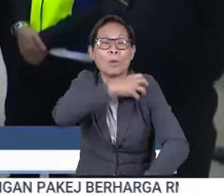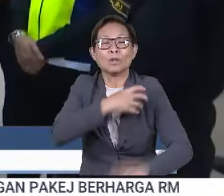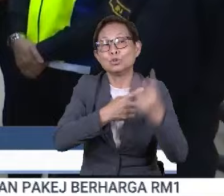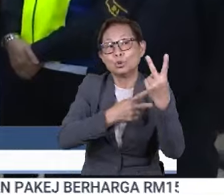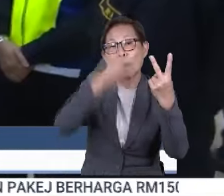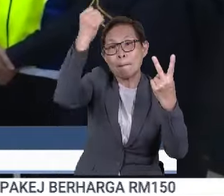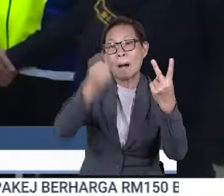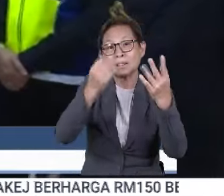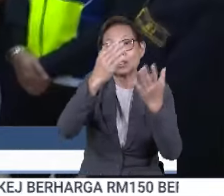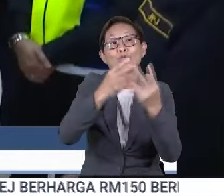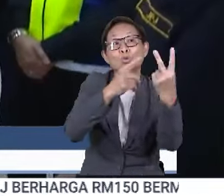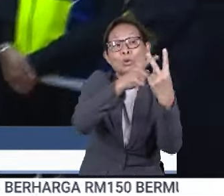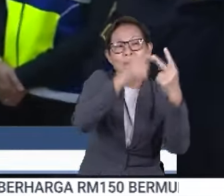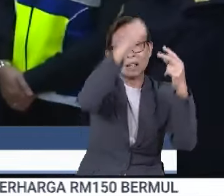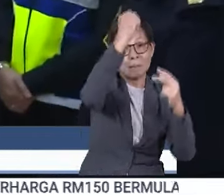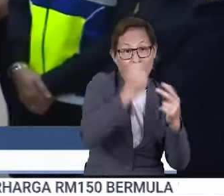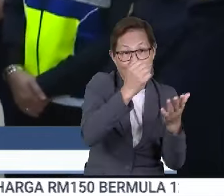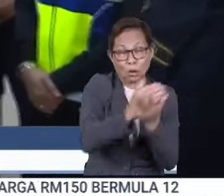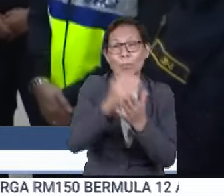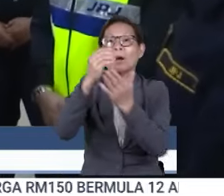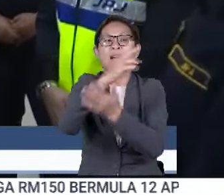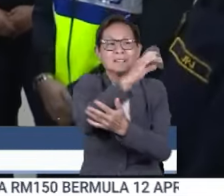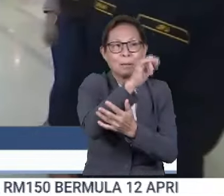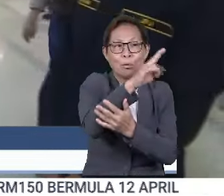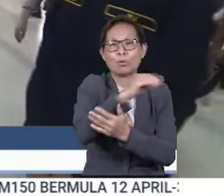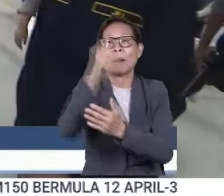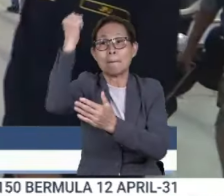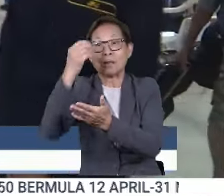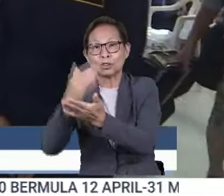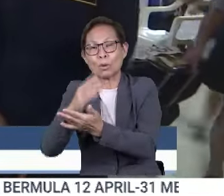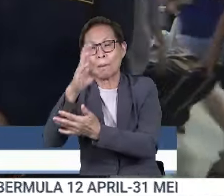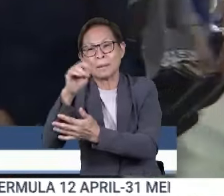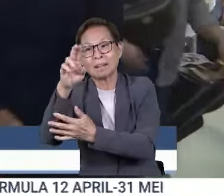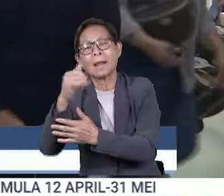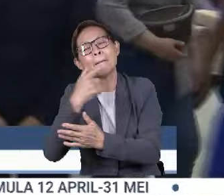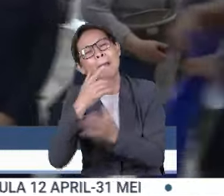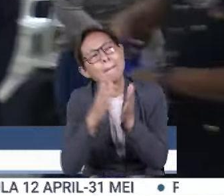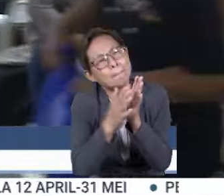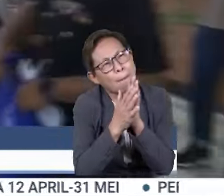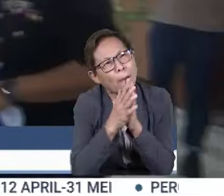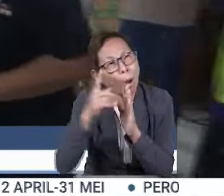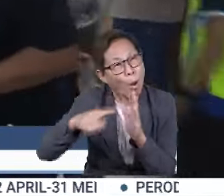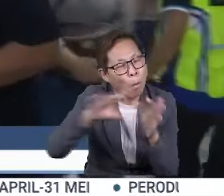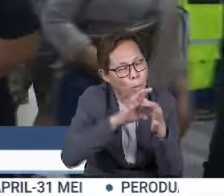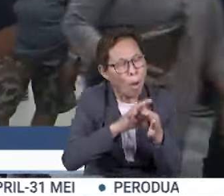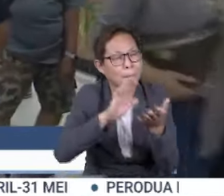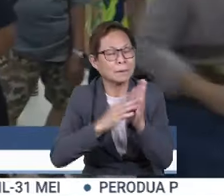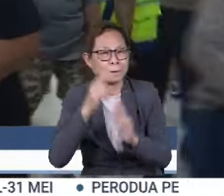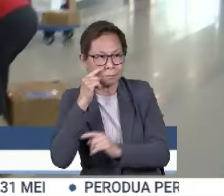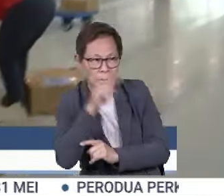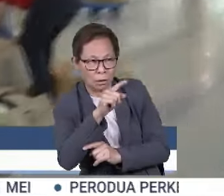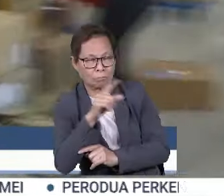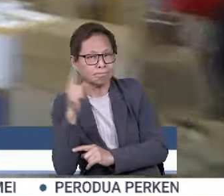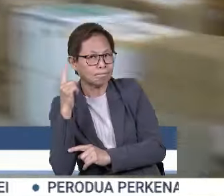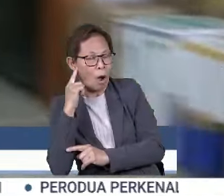lagi terminal bas utama di Sarawak termasuk Sibu dan Miri. Dia juga meminta kerjasama orang ramai untuk menjadi mata dan telinga kepada